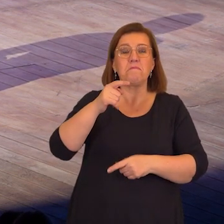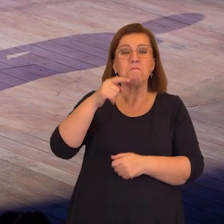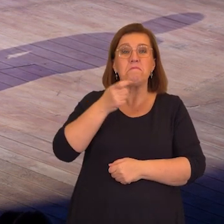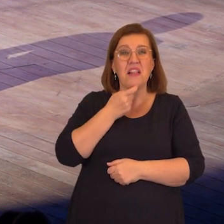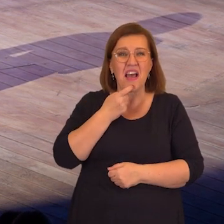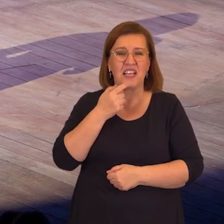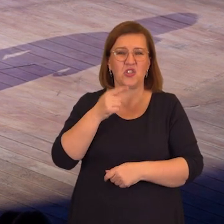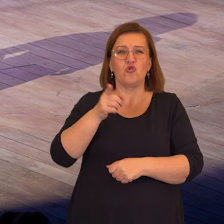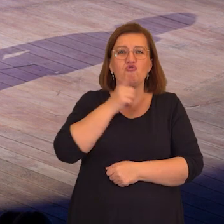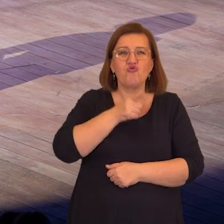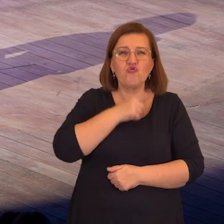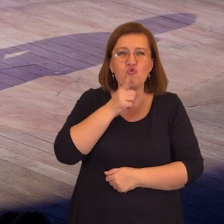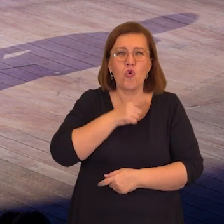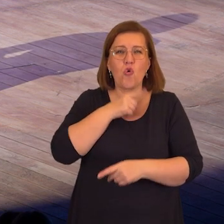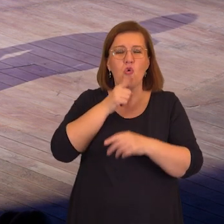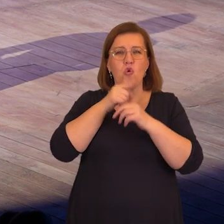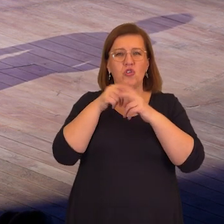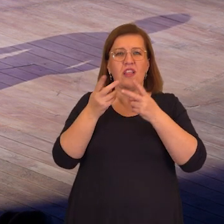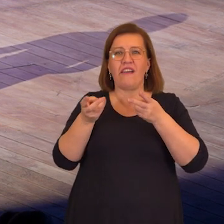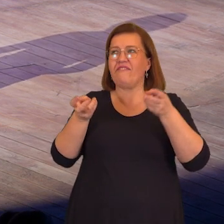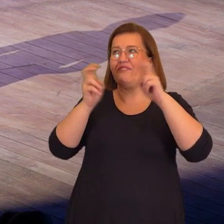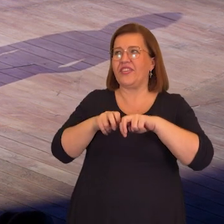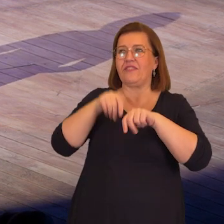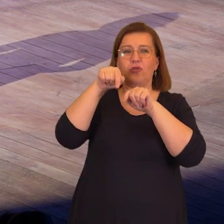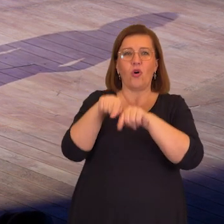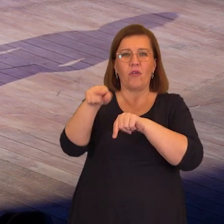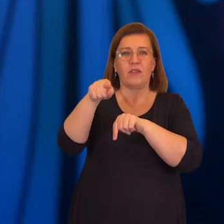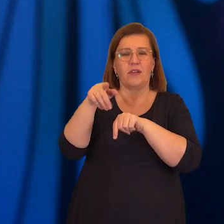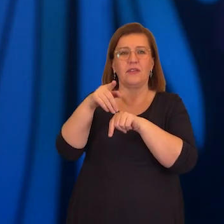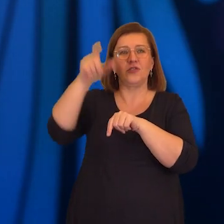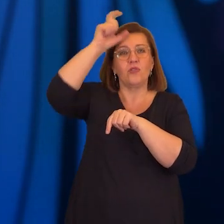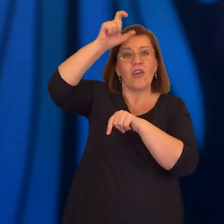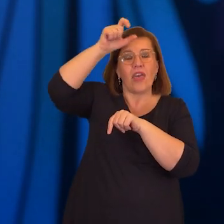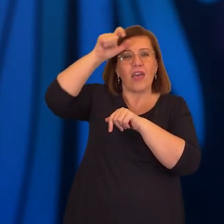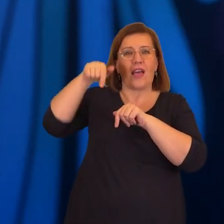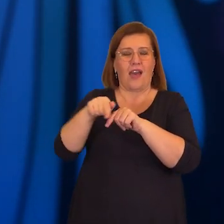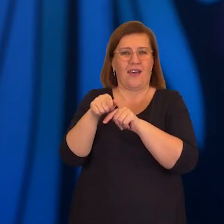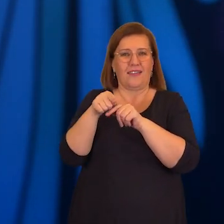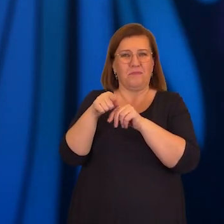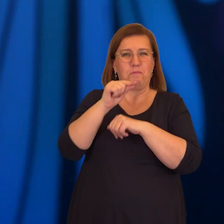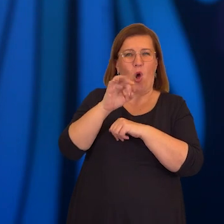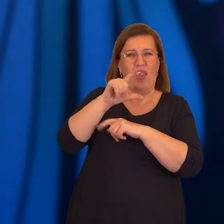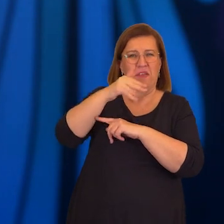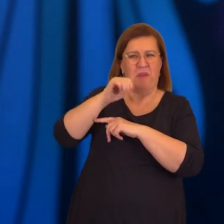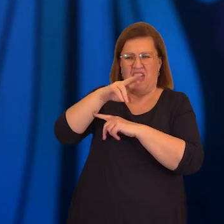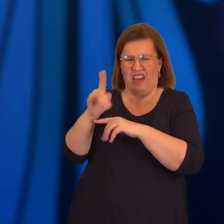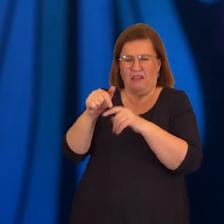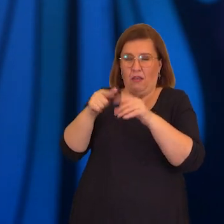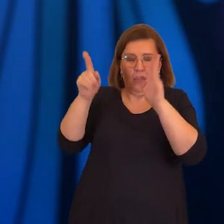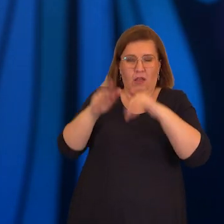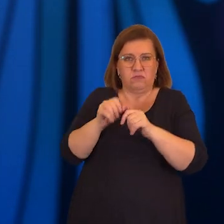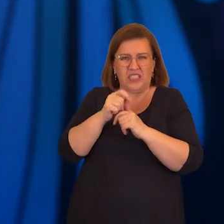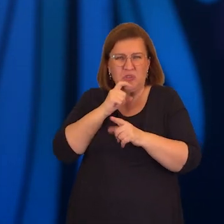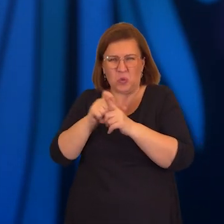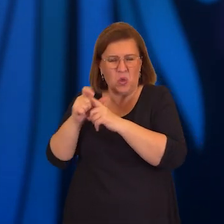wytworzone przez człowieka z naturalnie niewystępujących w przyrodzie polimerów syntetycznych. No fakt, definicja nie jest najszczęśliwsza. Ale nie o